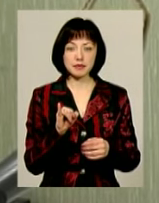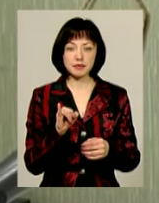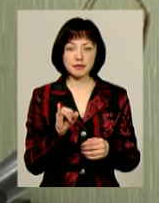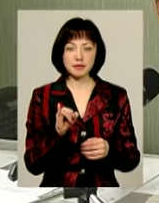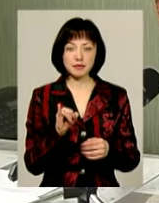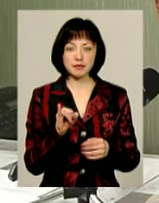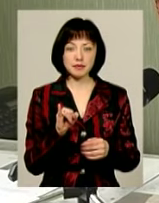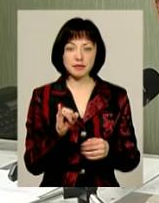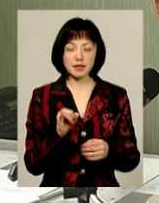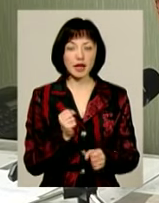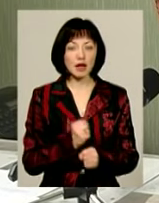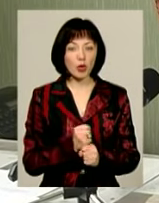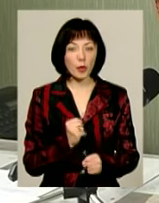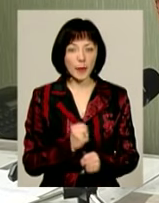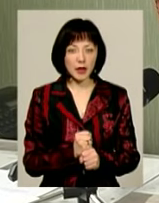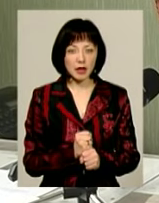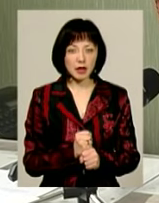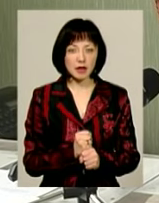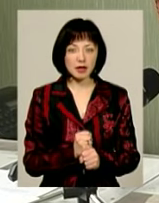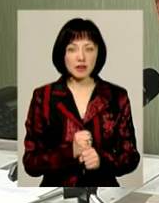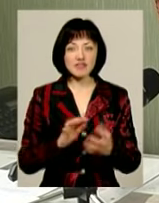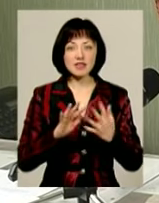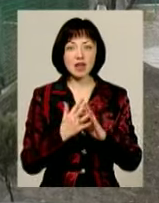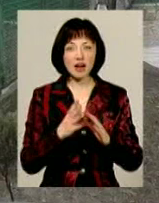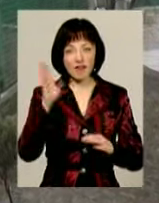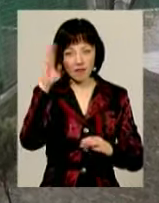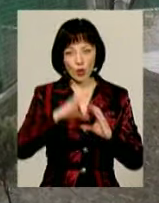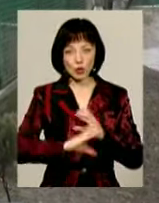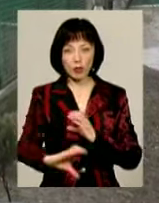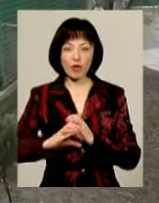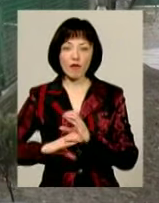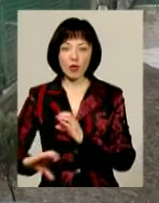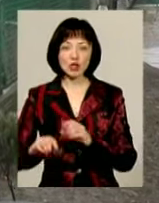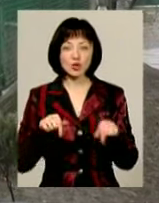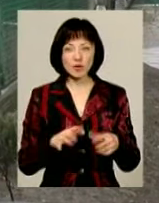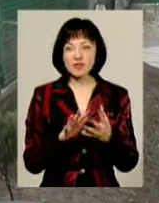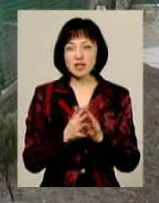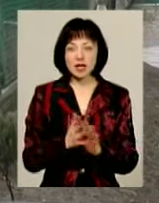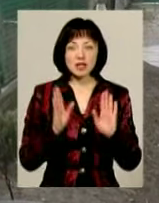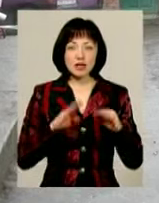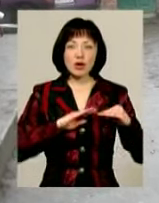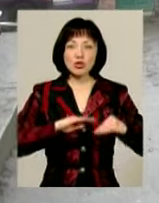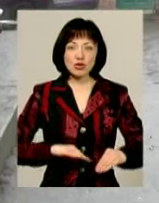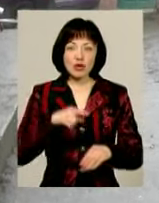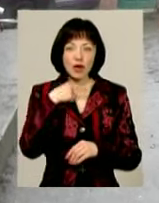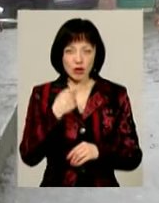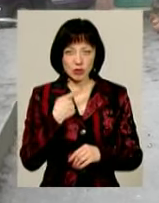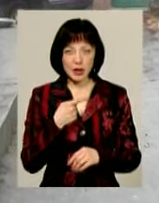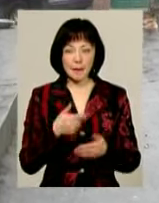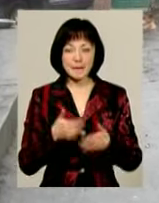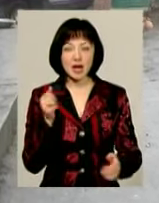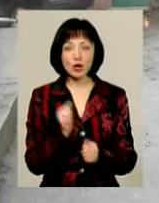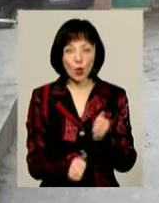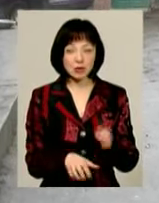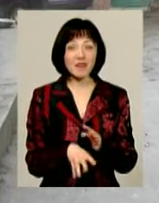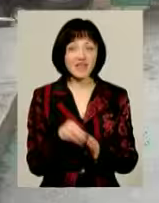відповідно робити по селу водопроводи. У Іванківцях з цього приводу тільки розчаровано констатують. Перед